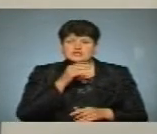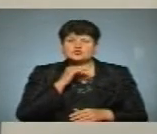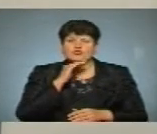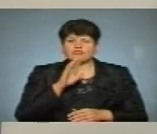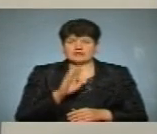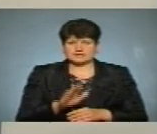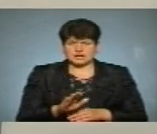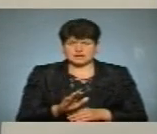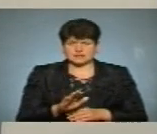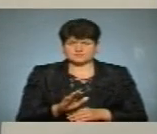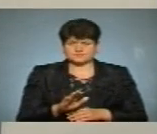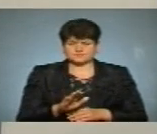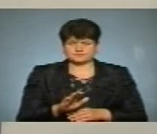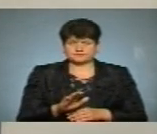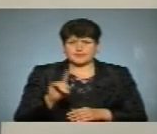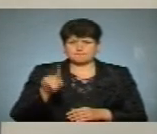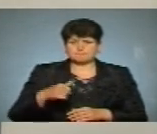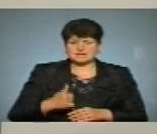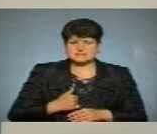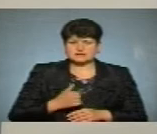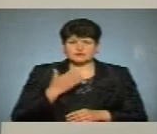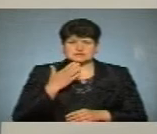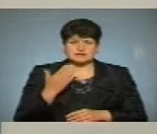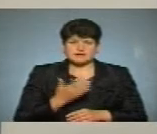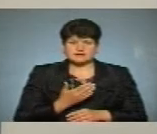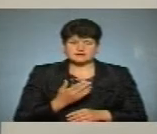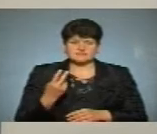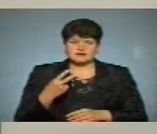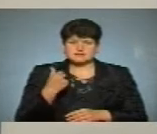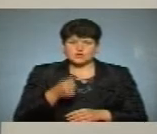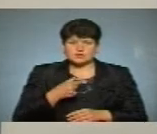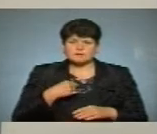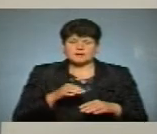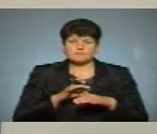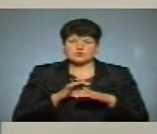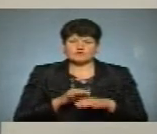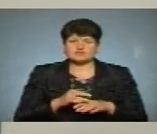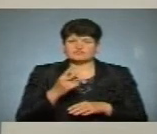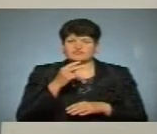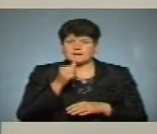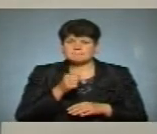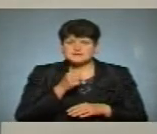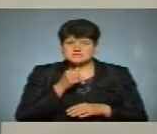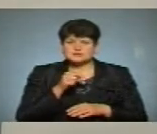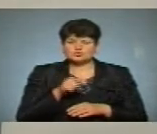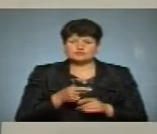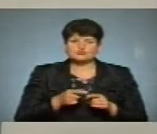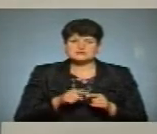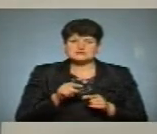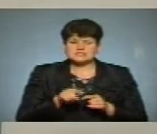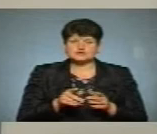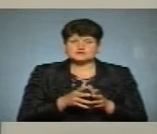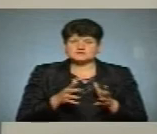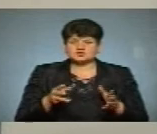хватає. Призив останніх 20 років ми проводили в 2 місяці. Тому це, що